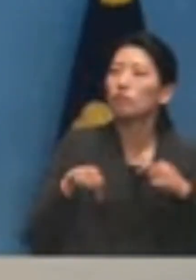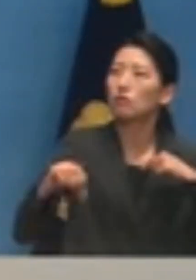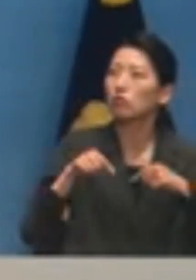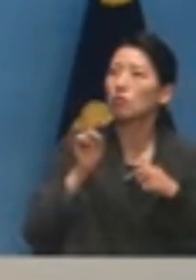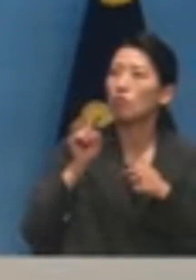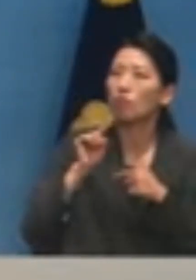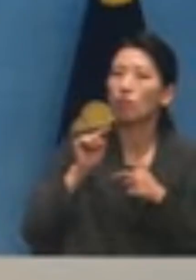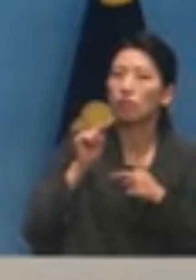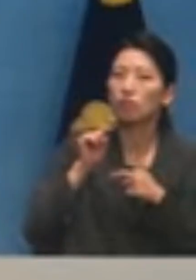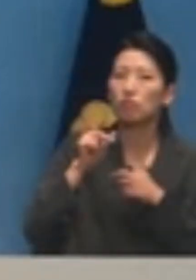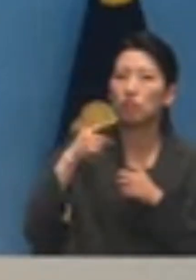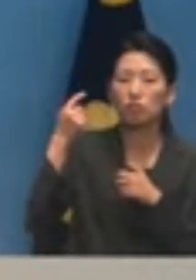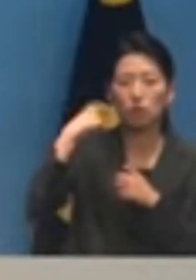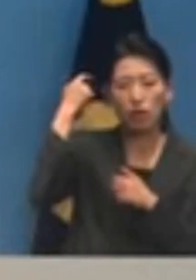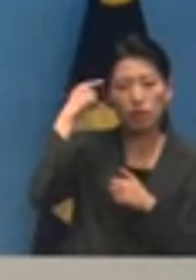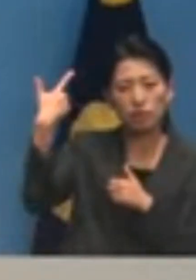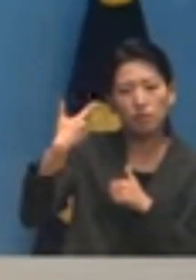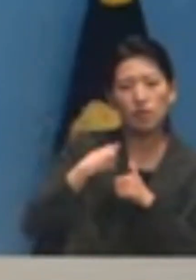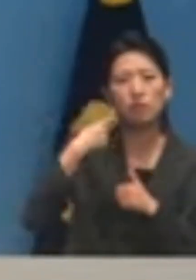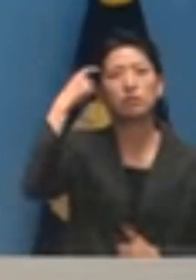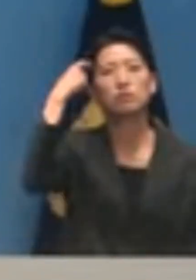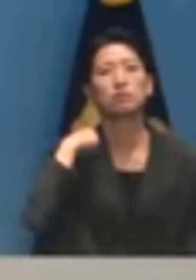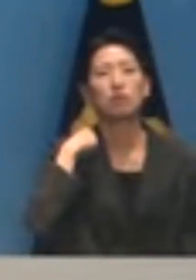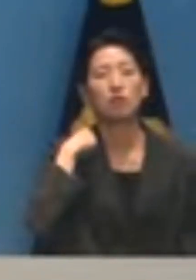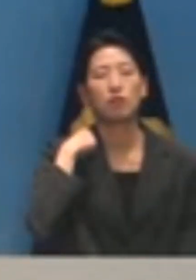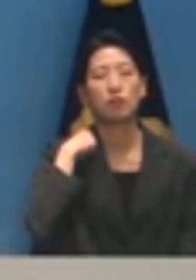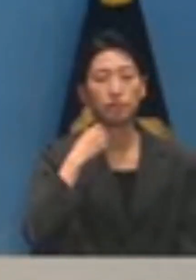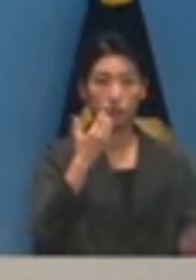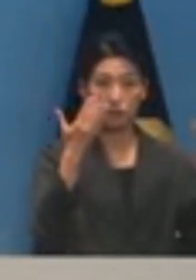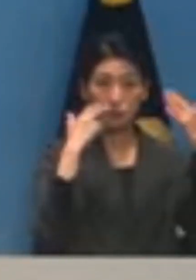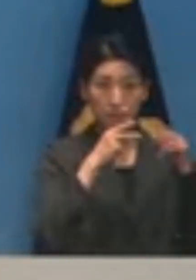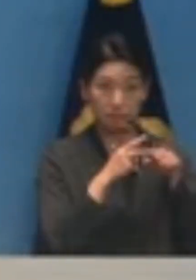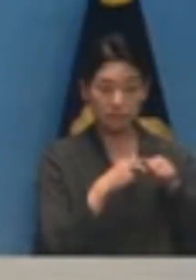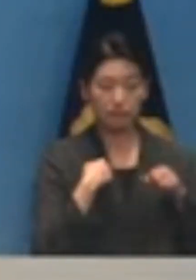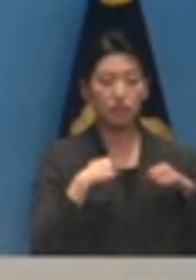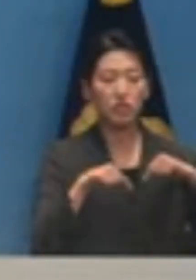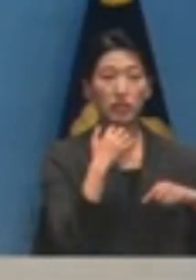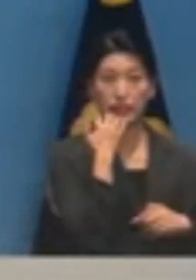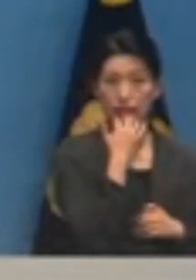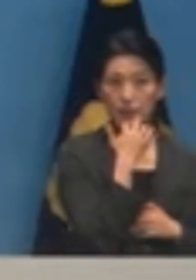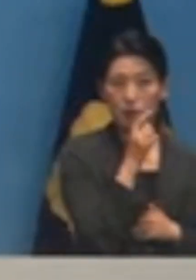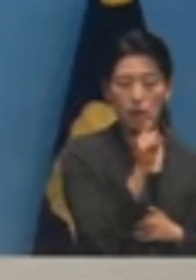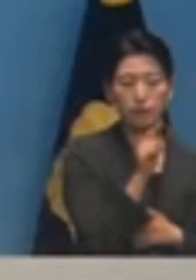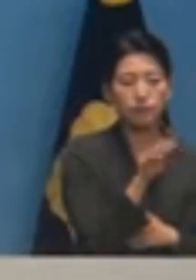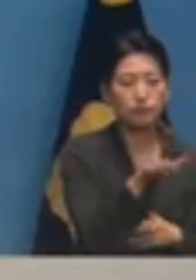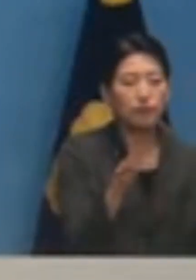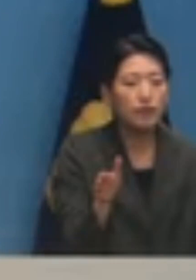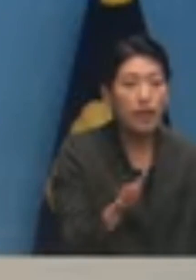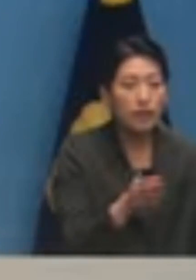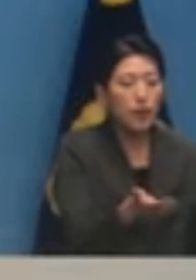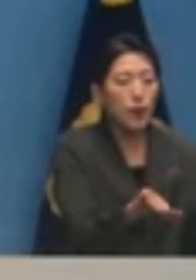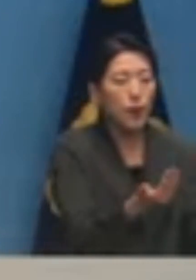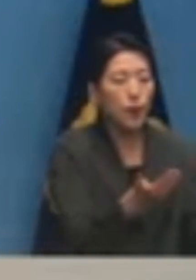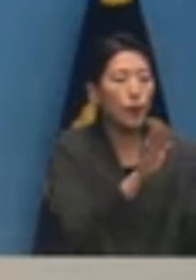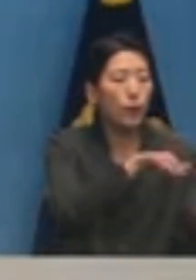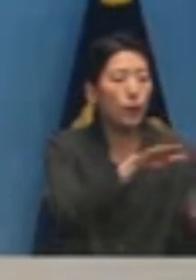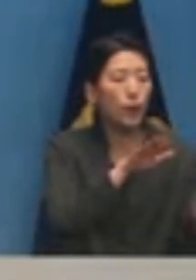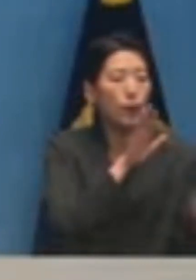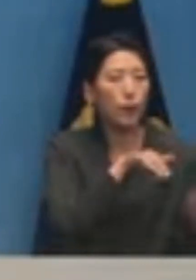정치적 이슈가 크게 있을 때마다 교사가 자신의 정치 성향에 따라 학생을 선동하는 문제는 꾸준히 있어